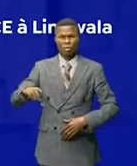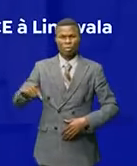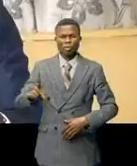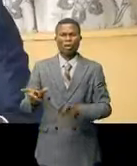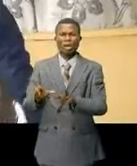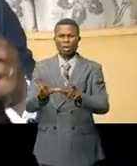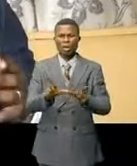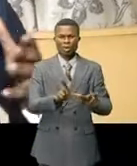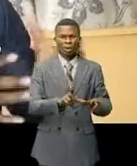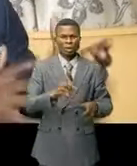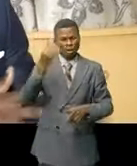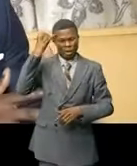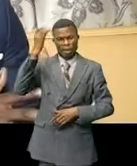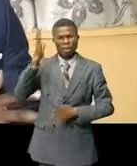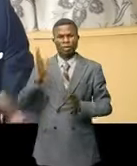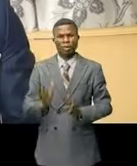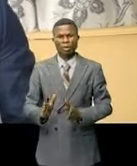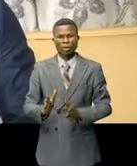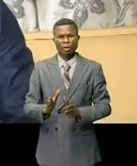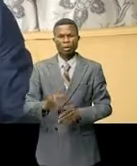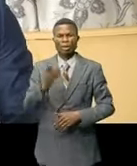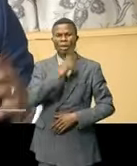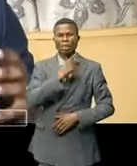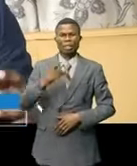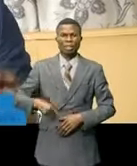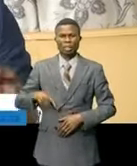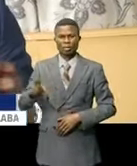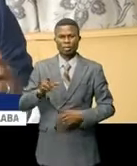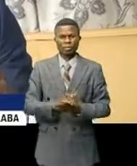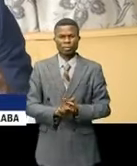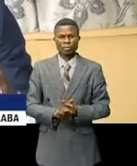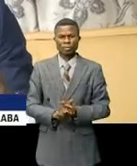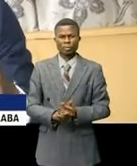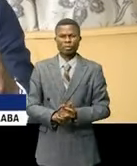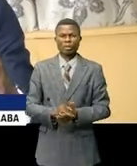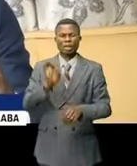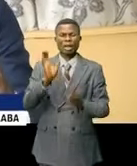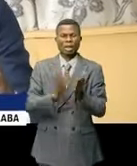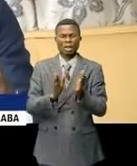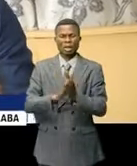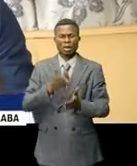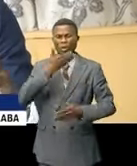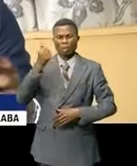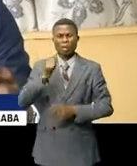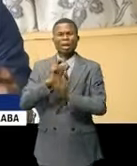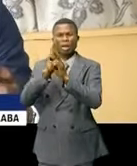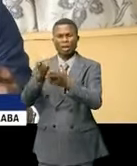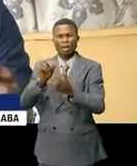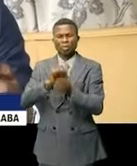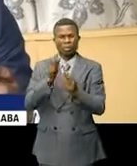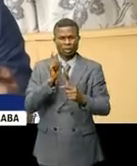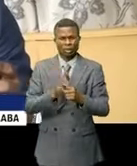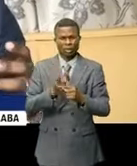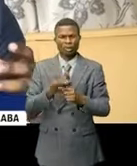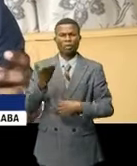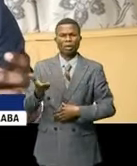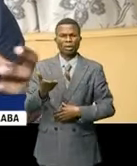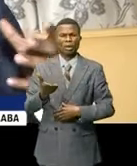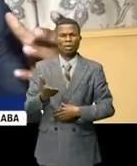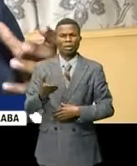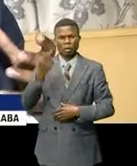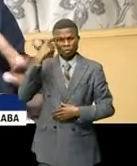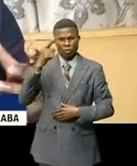Lualaba et initiateur David Chiswaka. Le club des excellences veut être la réponse à cette difficulté pour